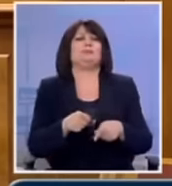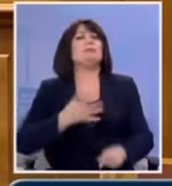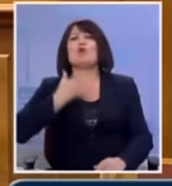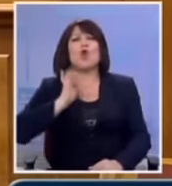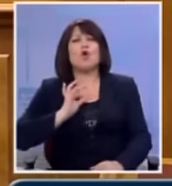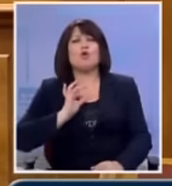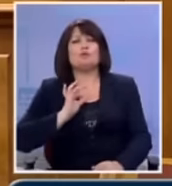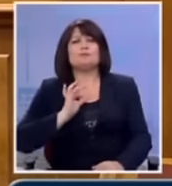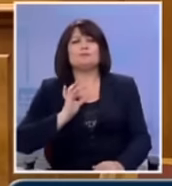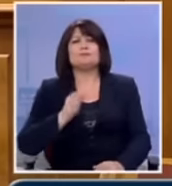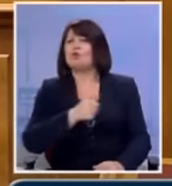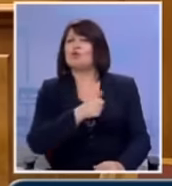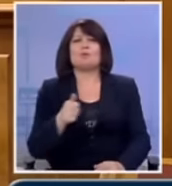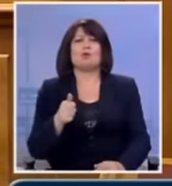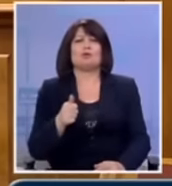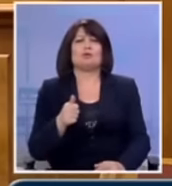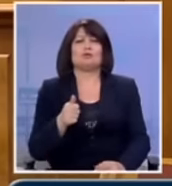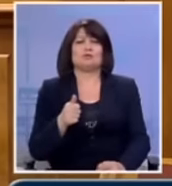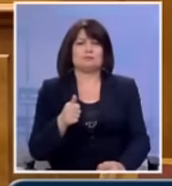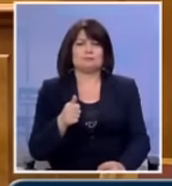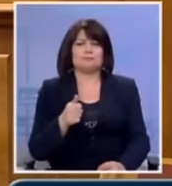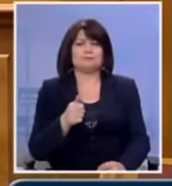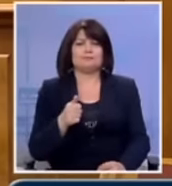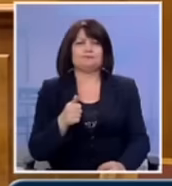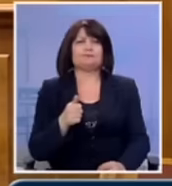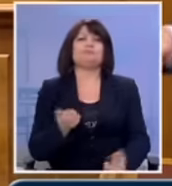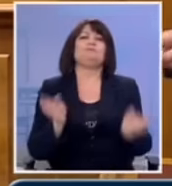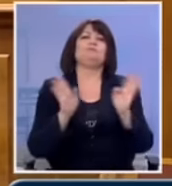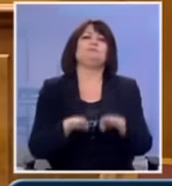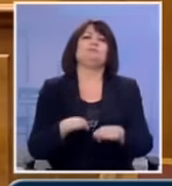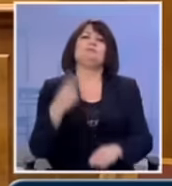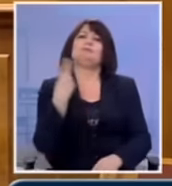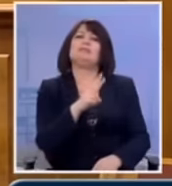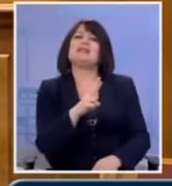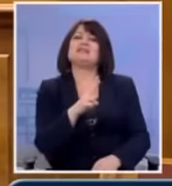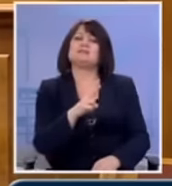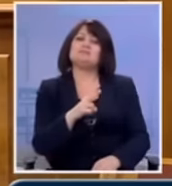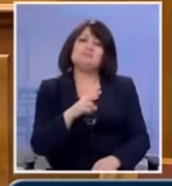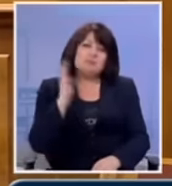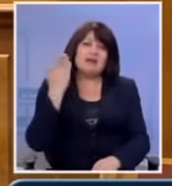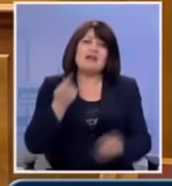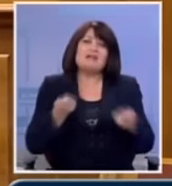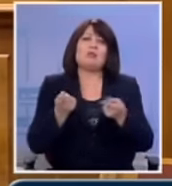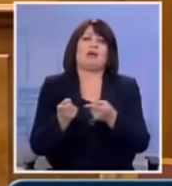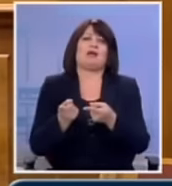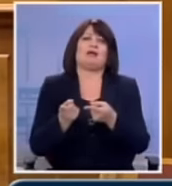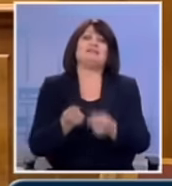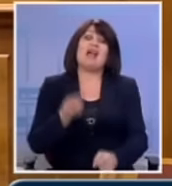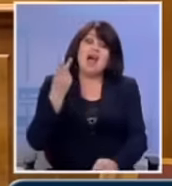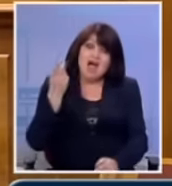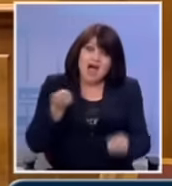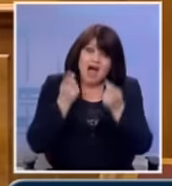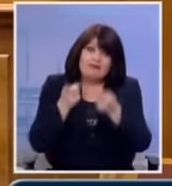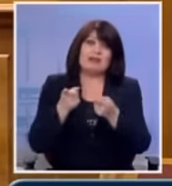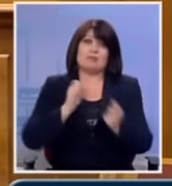όχι μονάχα για να κλείσουμε τους δικούς σας λογαριασμούς, διότι τους δικούς σας λογαριασμούς